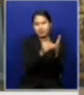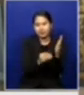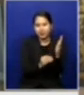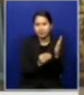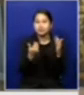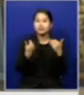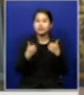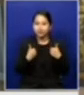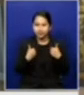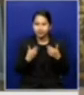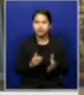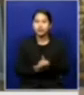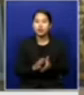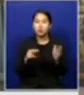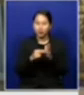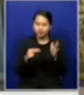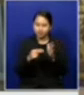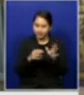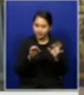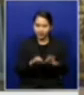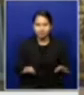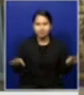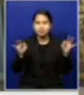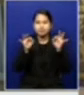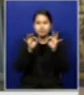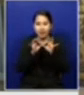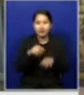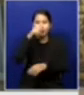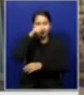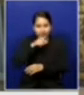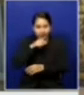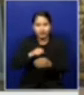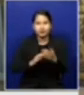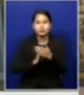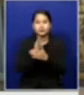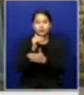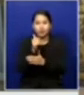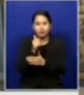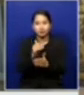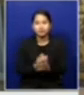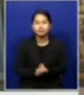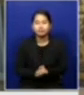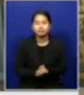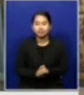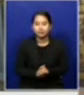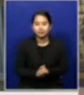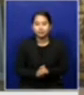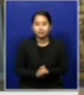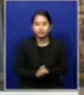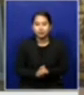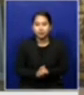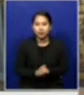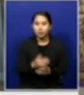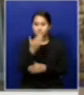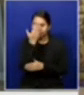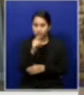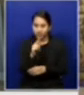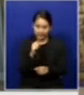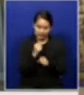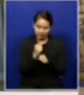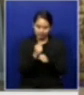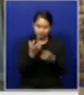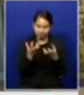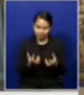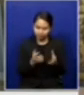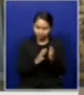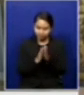ใจความสำเร็จที่ประเทศไทยเราได้รับจากการทุ่มเทจากการทำงานจากระบ